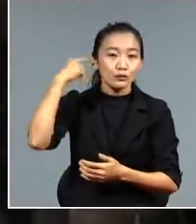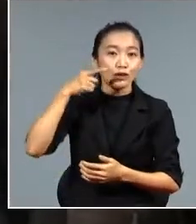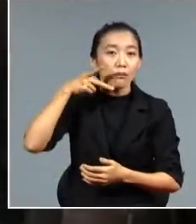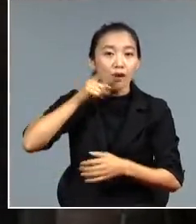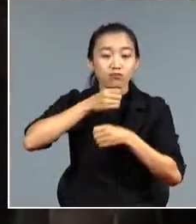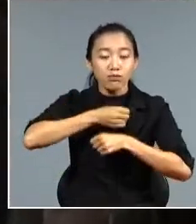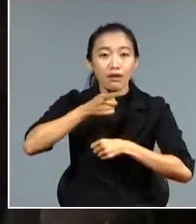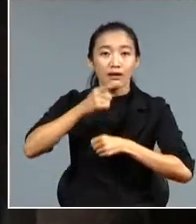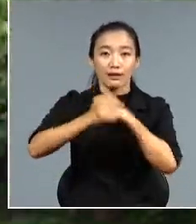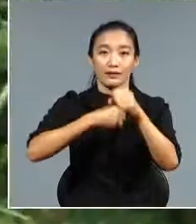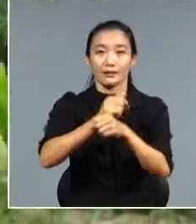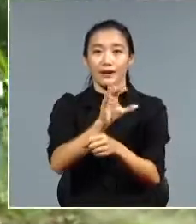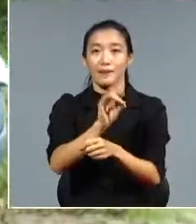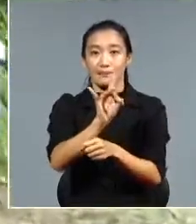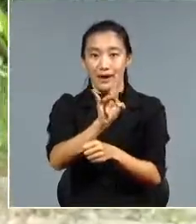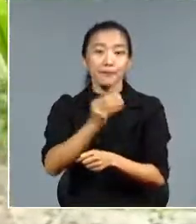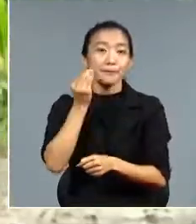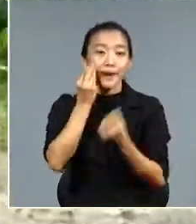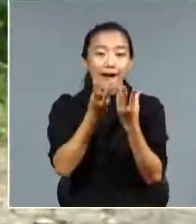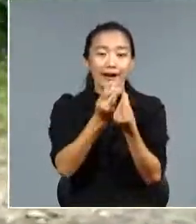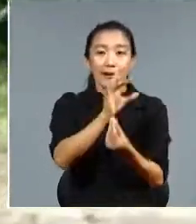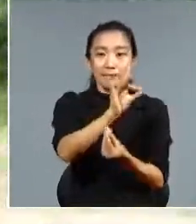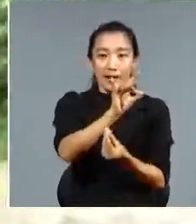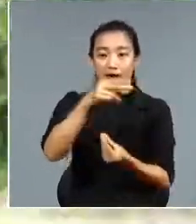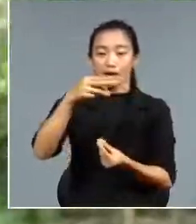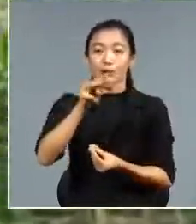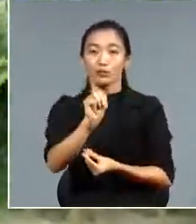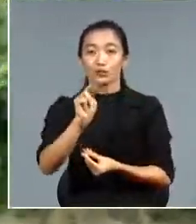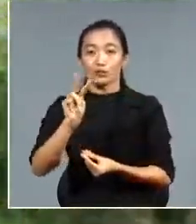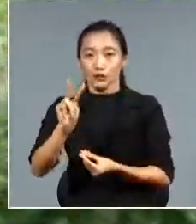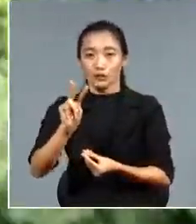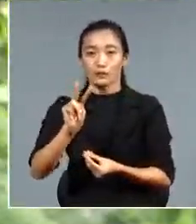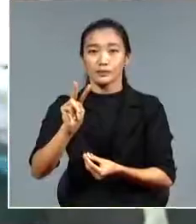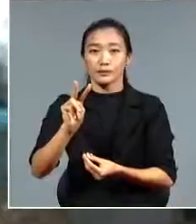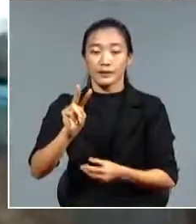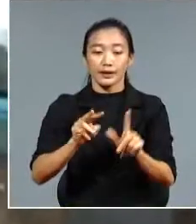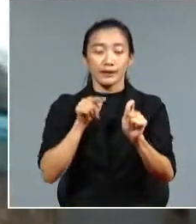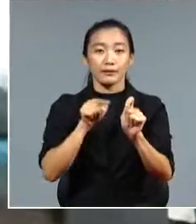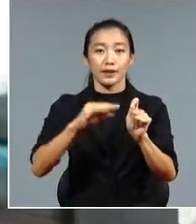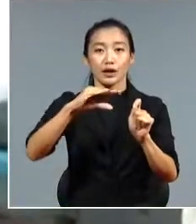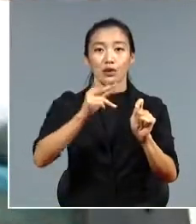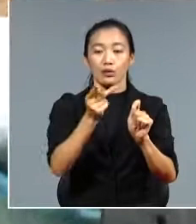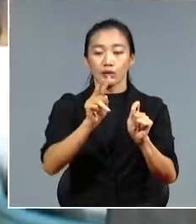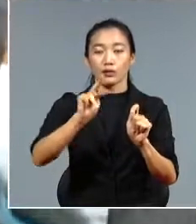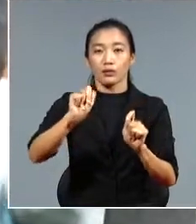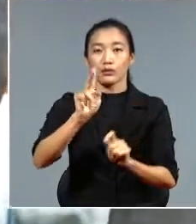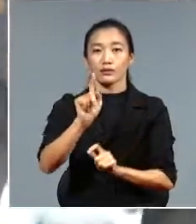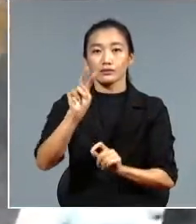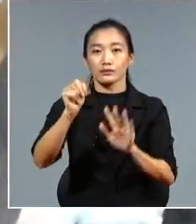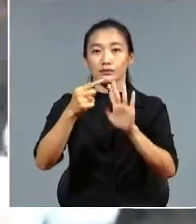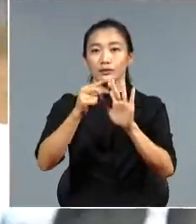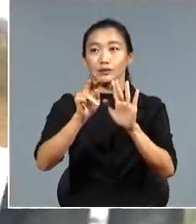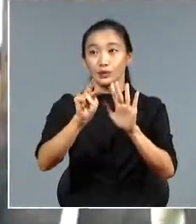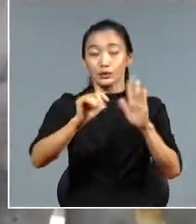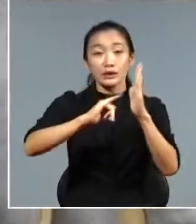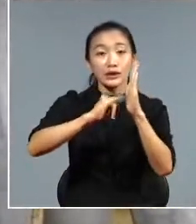ครับอาศัยอยู่ที่บ้านเลขที่8หมู่2นะฮะตำบลควนขนุนอำเภอควนขนุนจังหวัดพัทลุงนะครับสภาพ